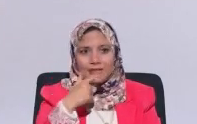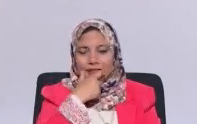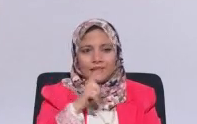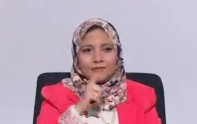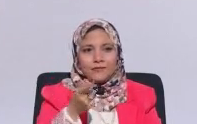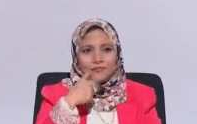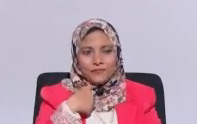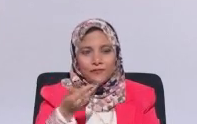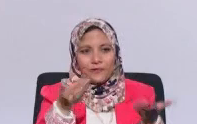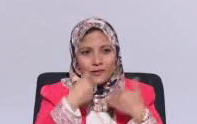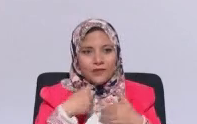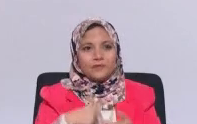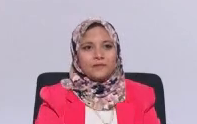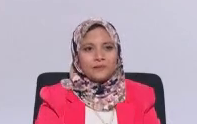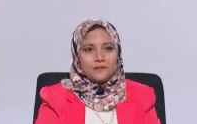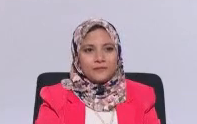اتفضل.